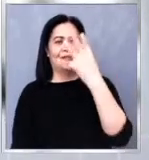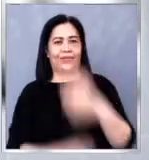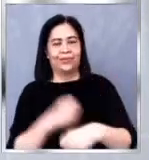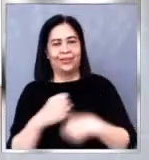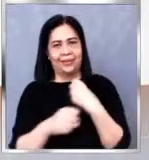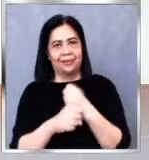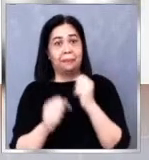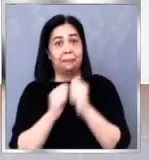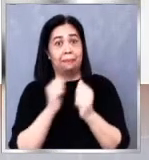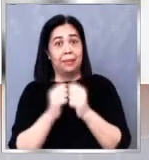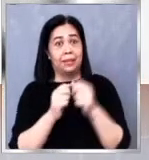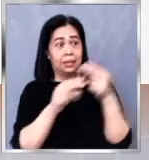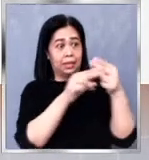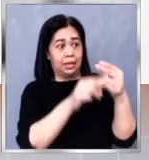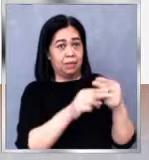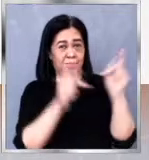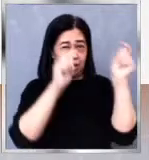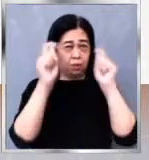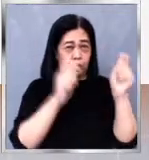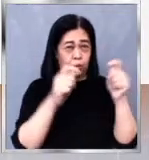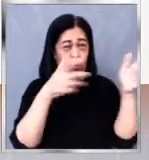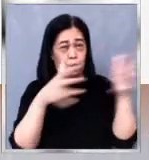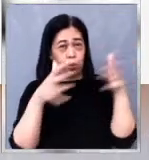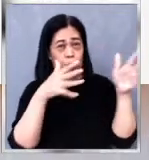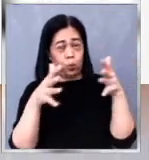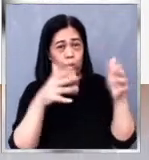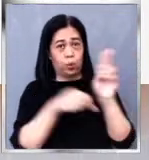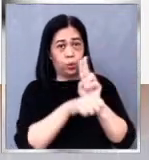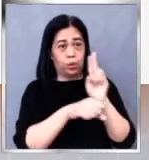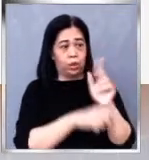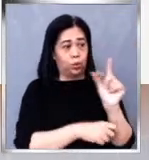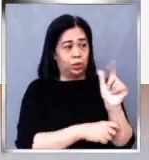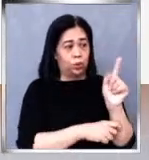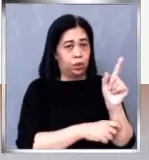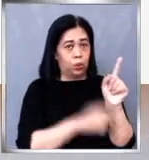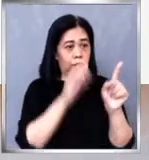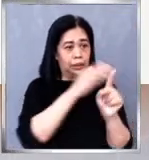ang mga pangalan ng bagyo na nagamit ngayong 2021, mauulit sa